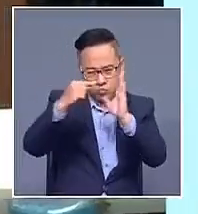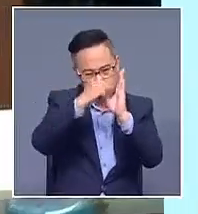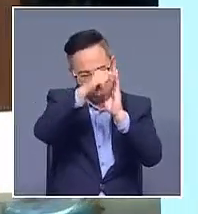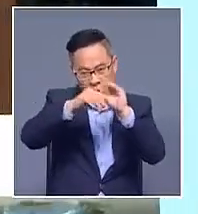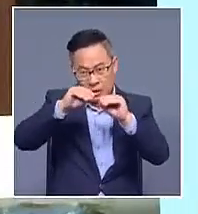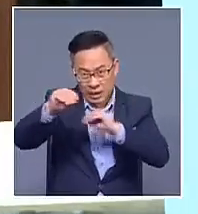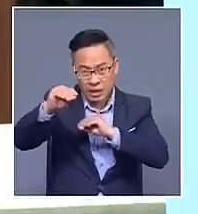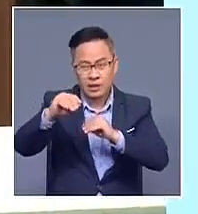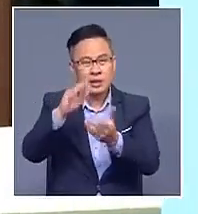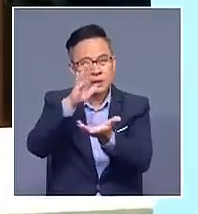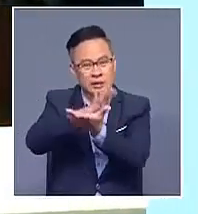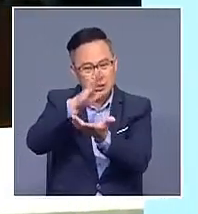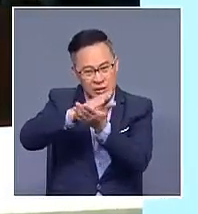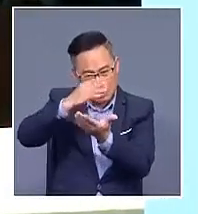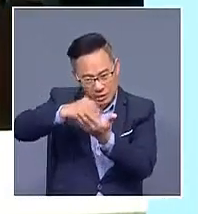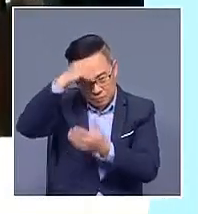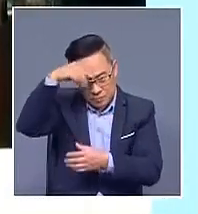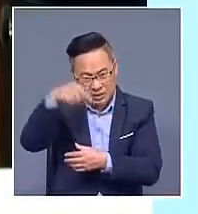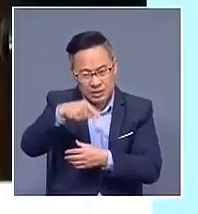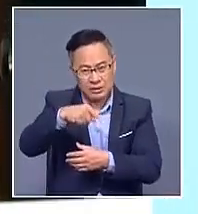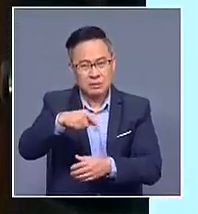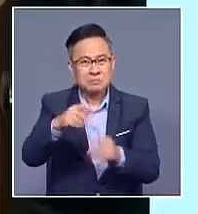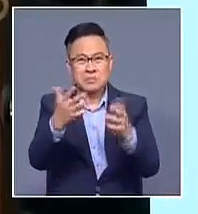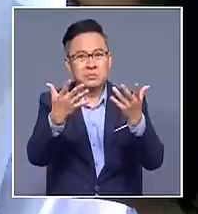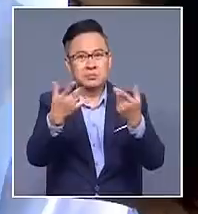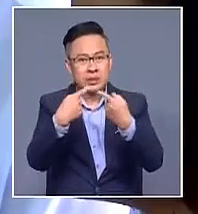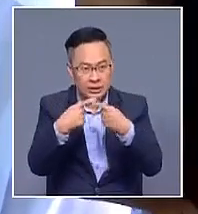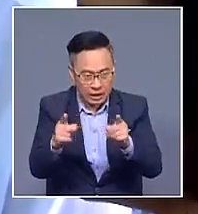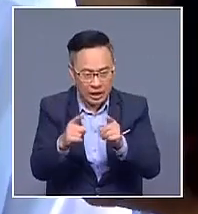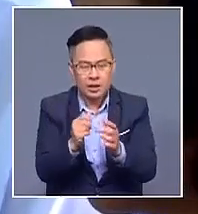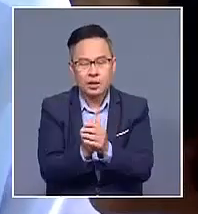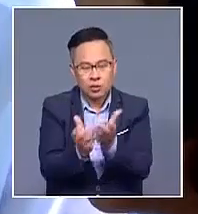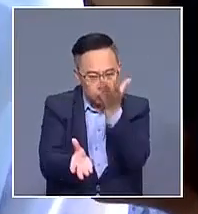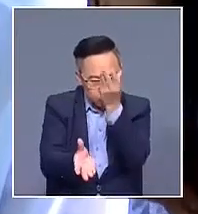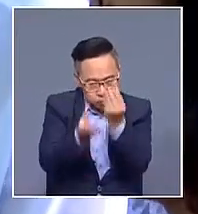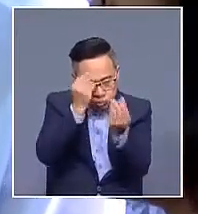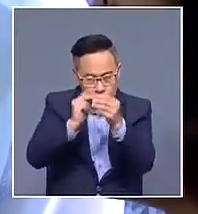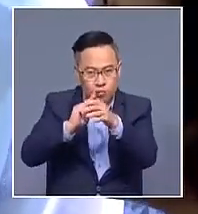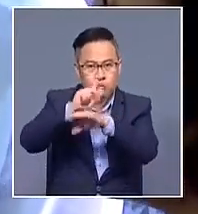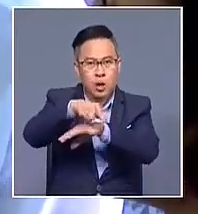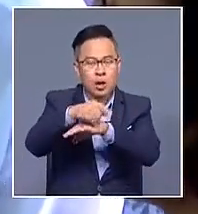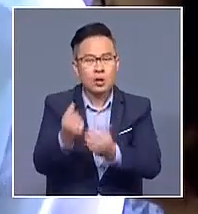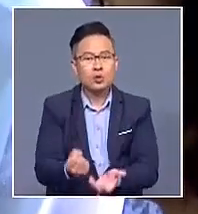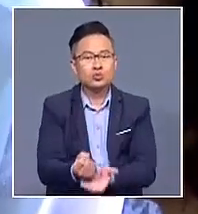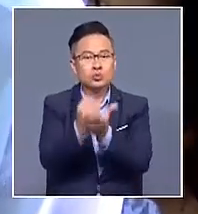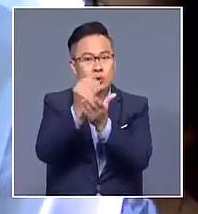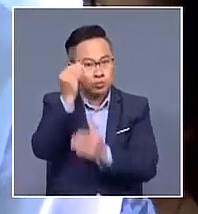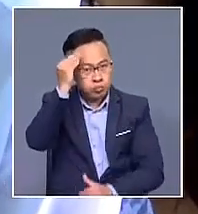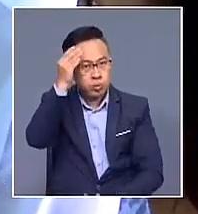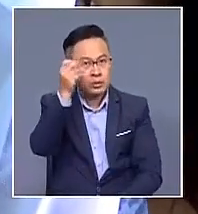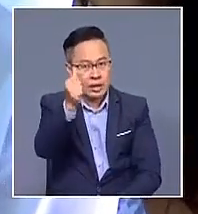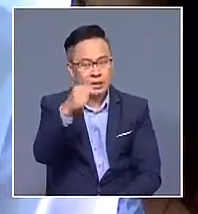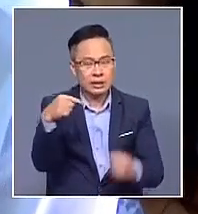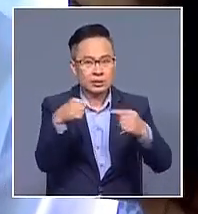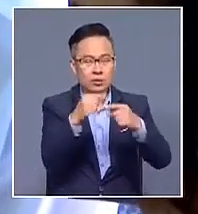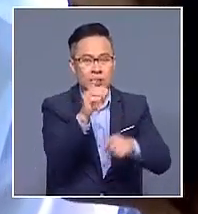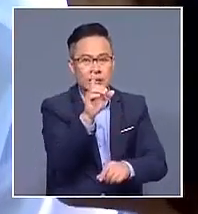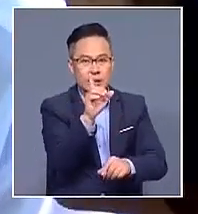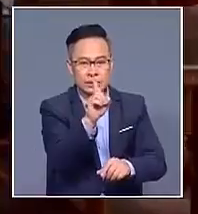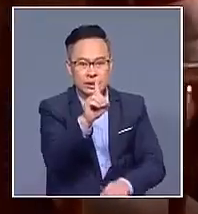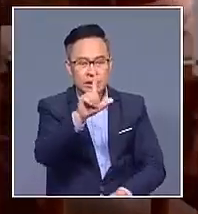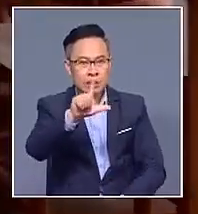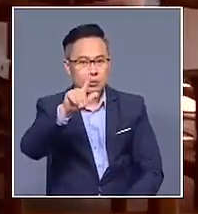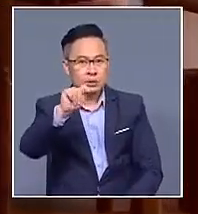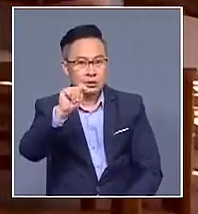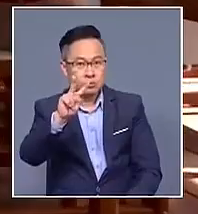เรียนในสถาบันกวดวิชาชื่อดังเหมือนคนอื่นๆแต่ก็สามารถได้รับโอกาสการเรียนรู้ผ่านทั้ง DLTV และ